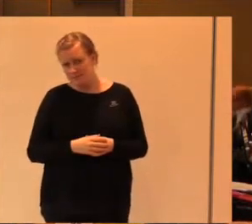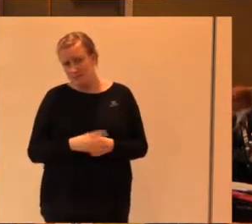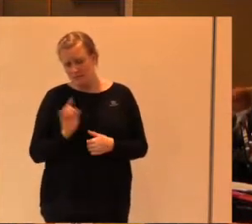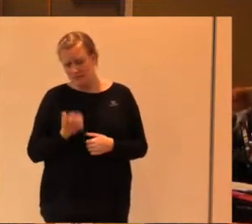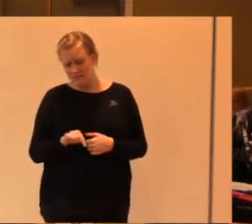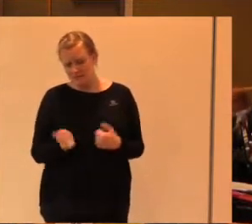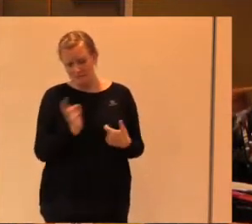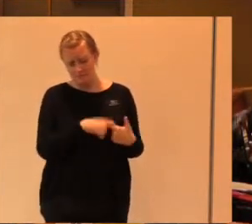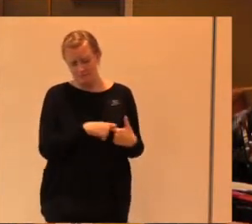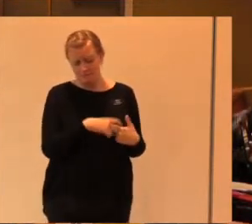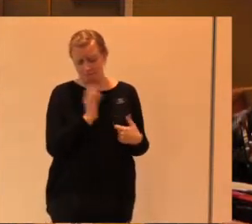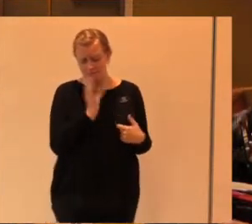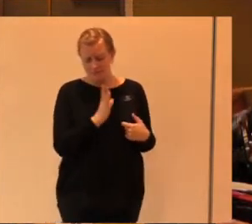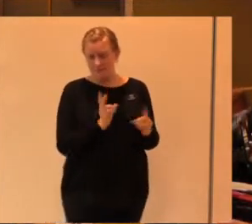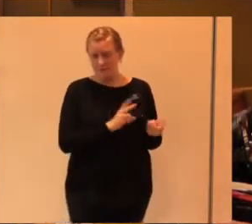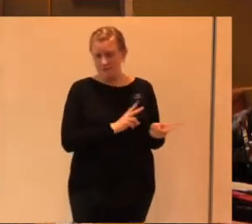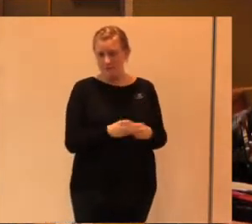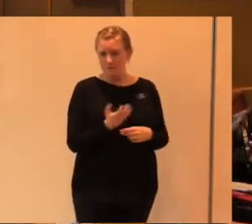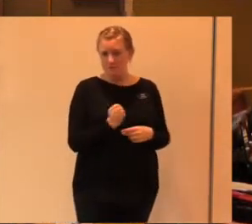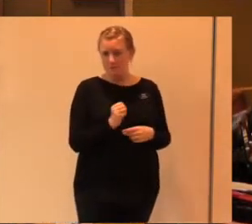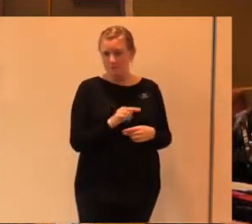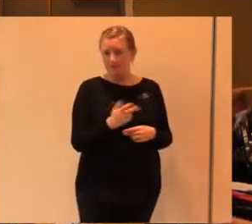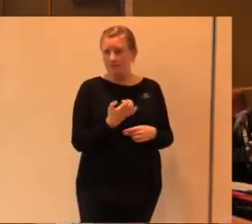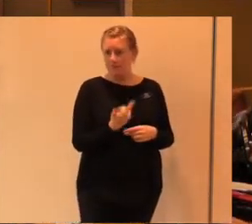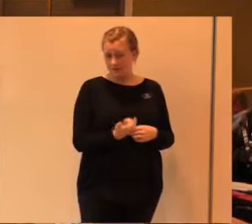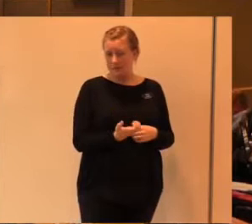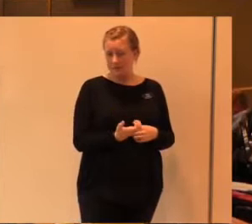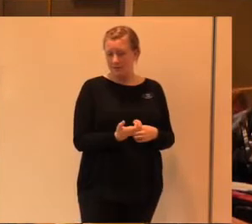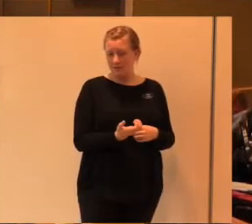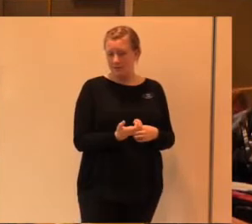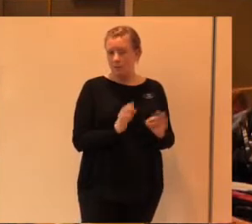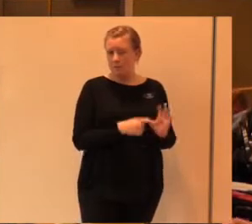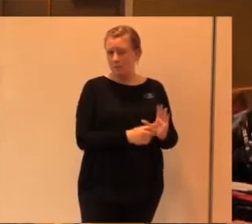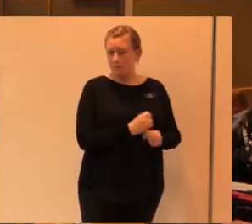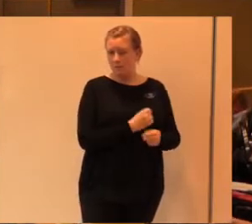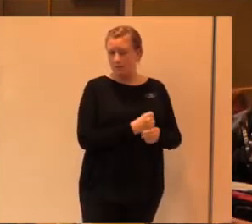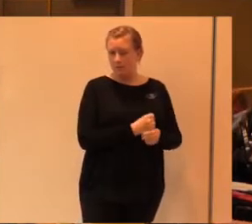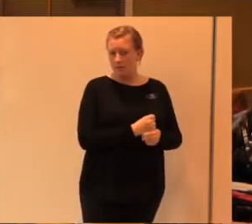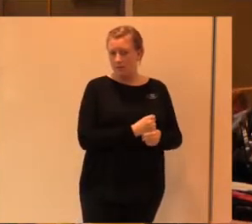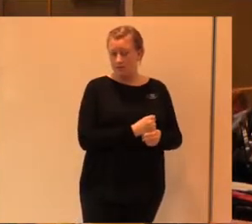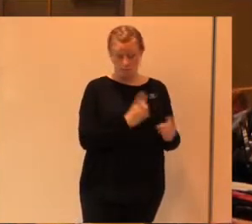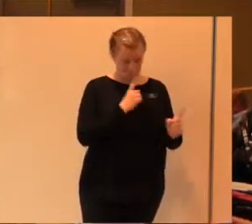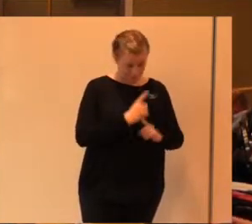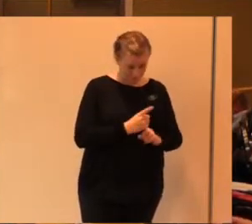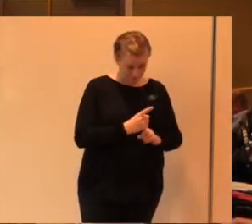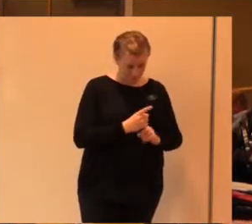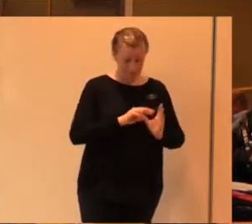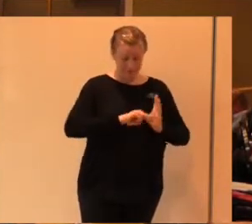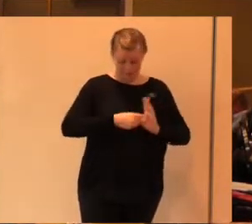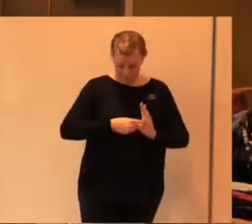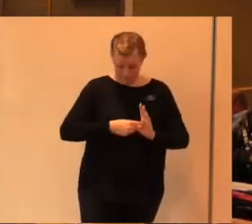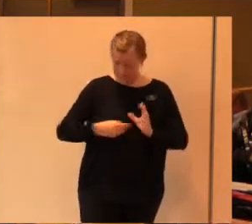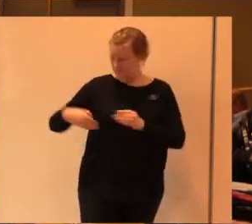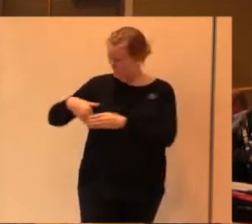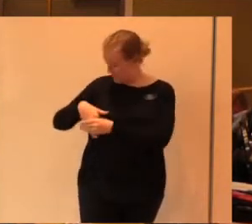jag är intressant. Man kan, just det här med människan, tekniken och delaktigheten. Man börjar